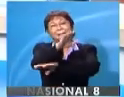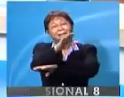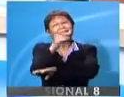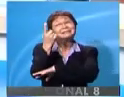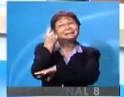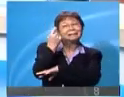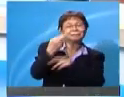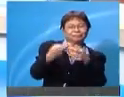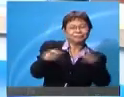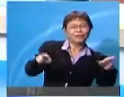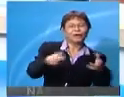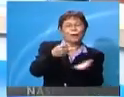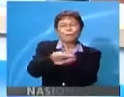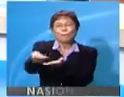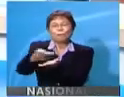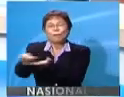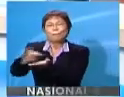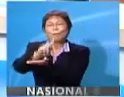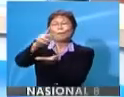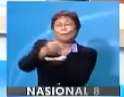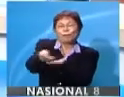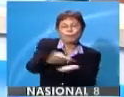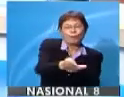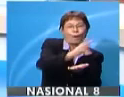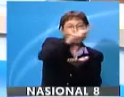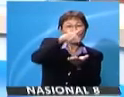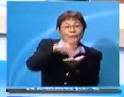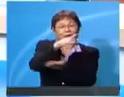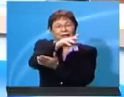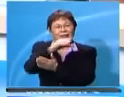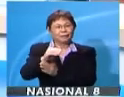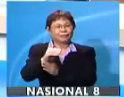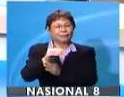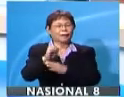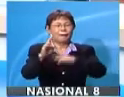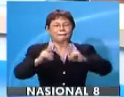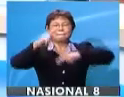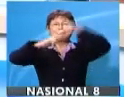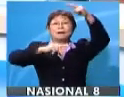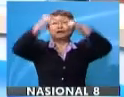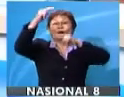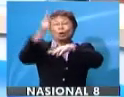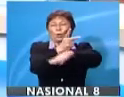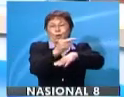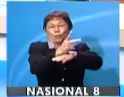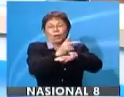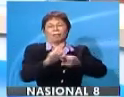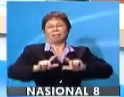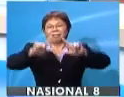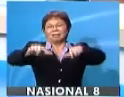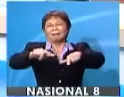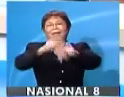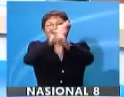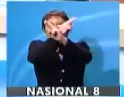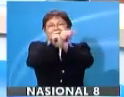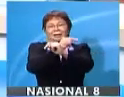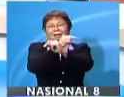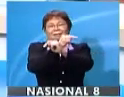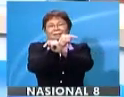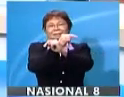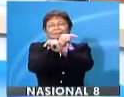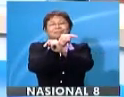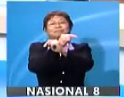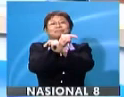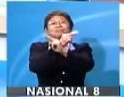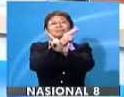merasmikan Pusat Beli Belah New Central dan bangunan korporat Menara One Centrum yang terletak di KL Central Kuala Lumpur.